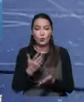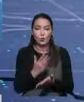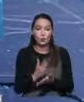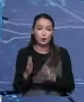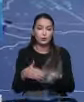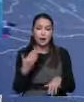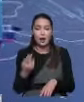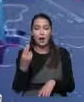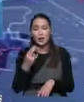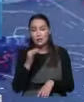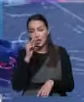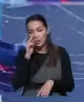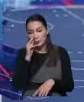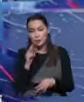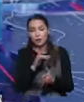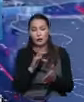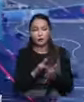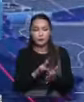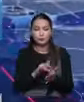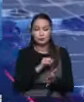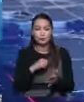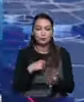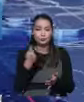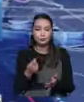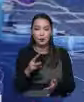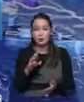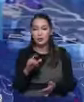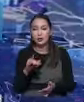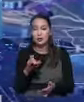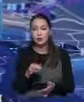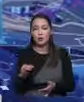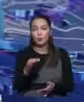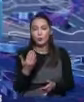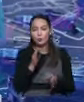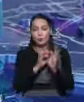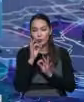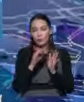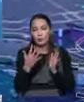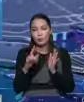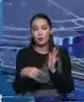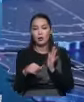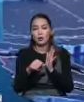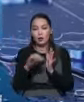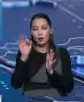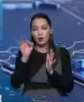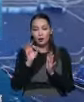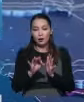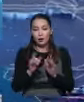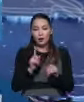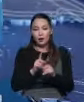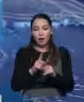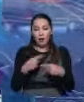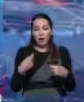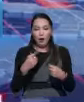кейін Астана мен Шымкент жайғасты. Ал ең төмен баға Маңғыстау облысында. Онда дәрі-дәрмек құны 5,6%-ке